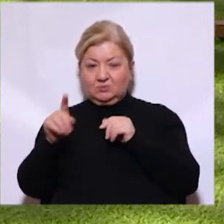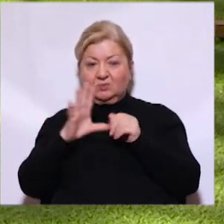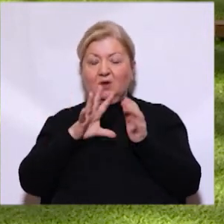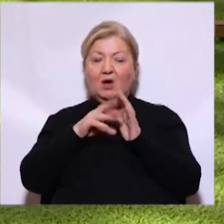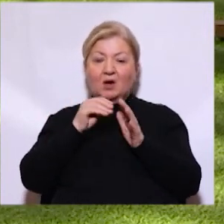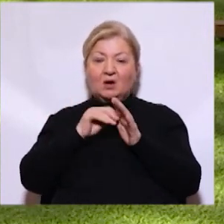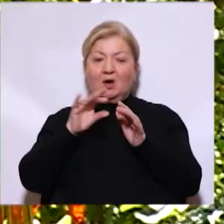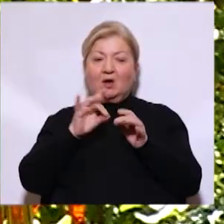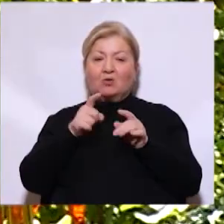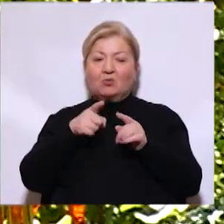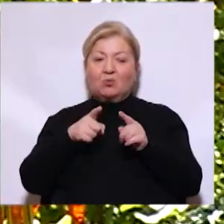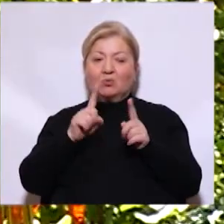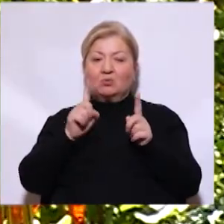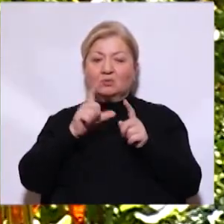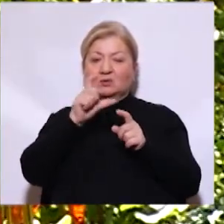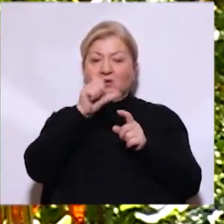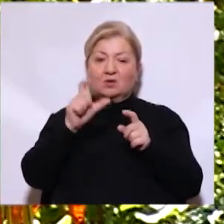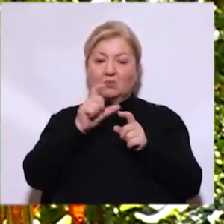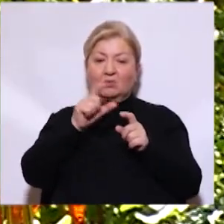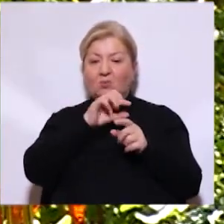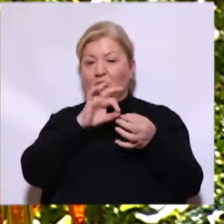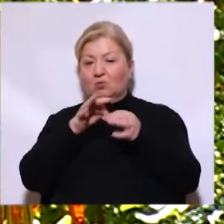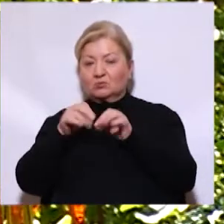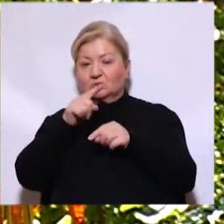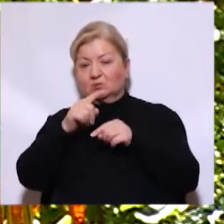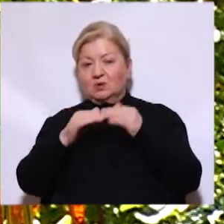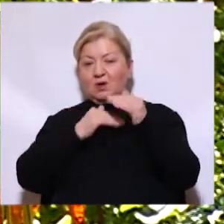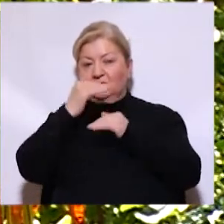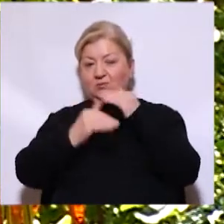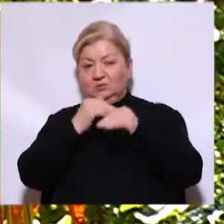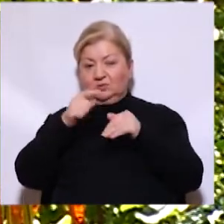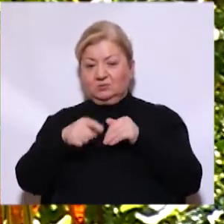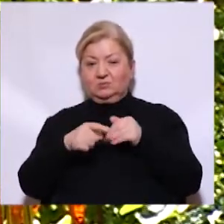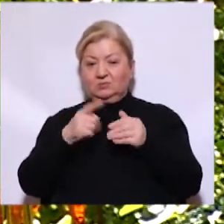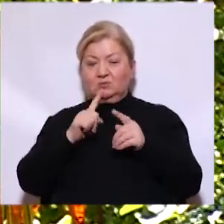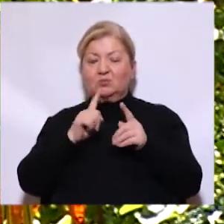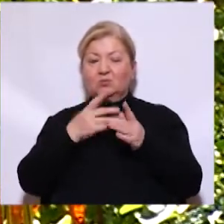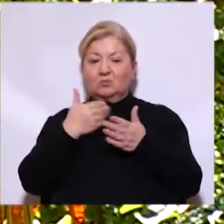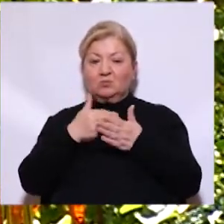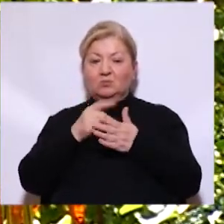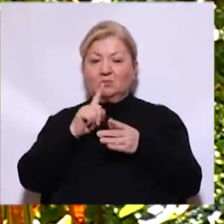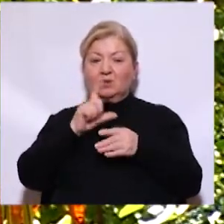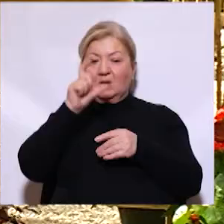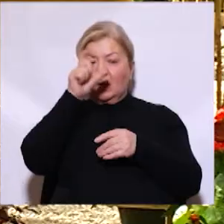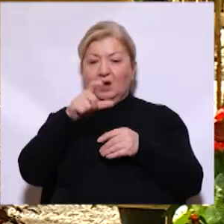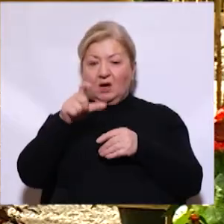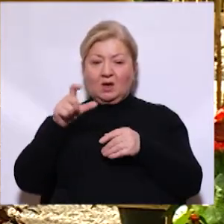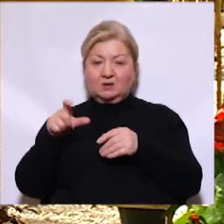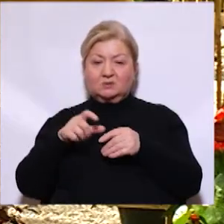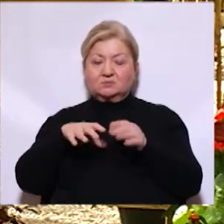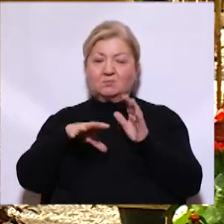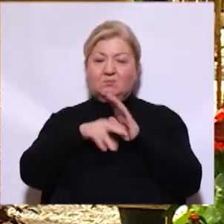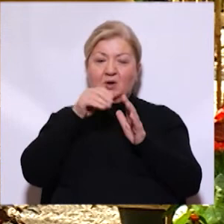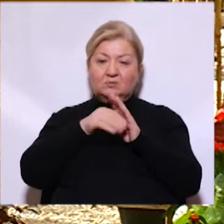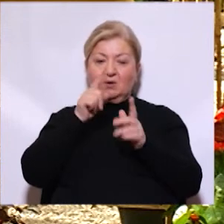და არჩევნების როლი დემოკრატიული პროცესების განვითარებაში, ხო, იმისათვის რომ თქვათ ხალხის მართლობა